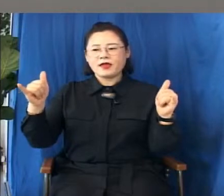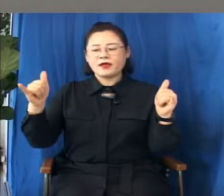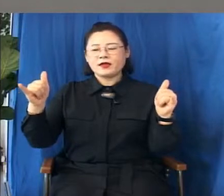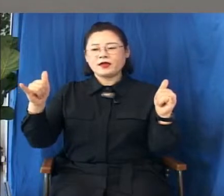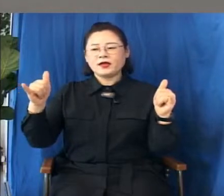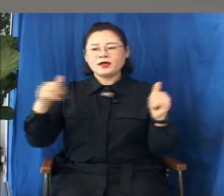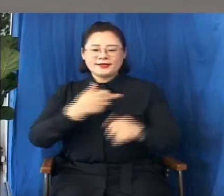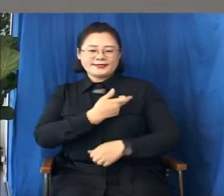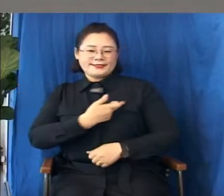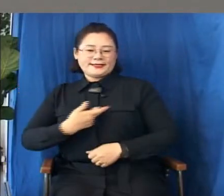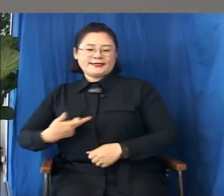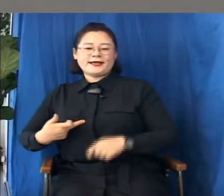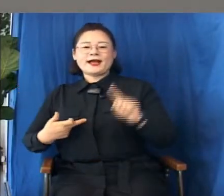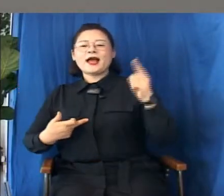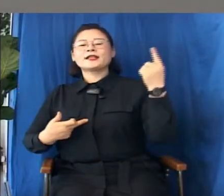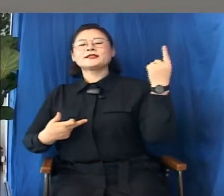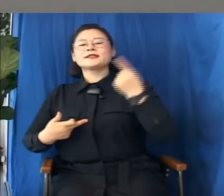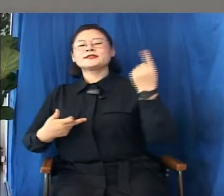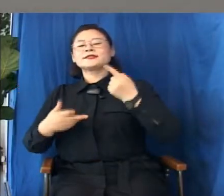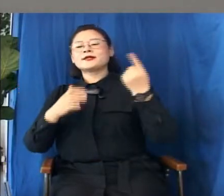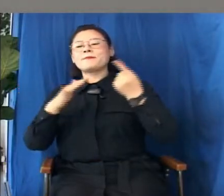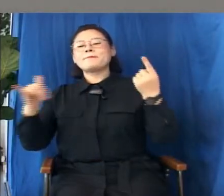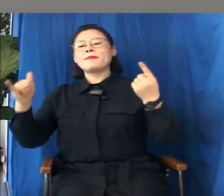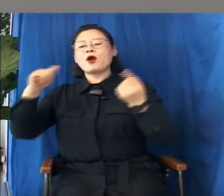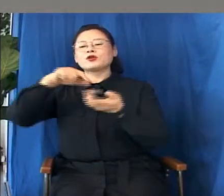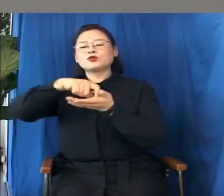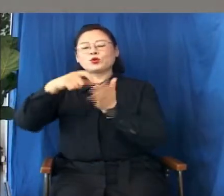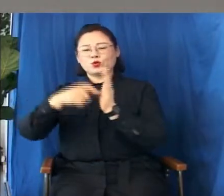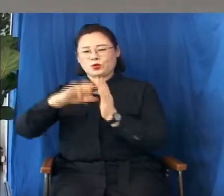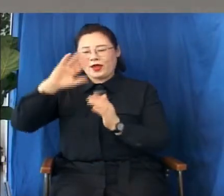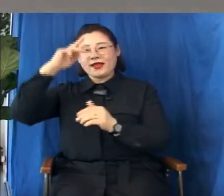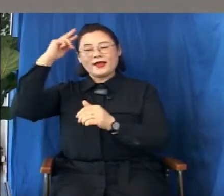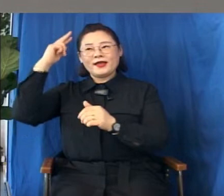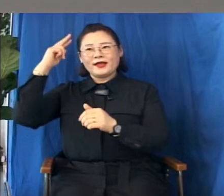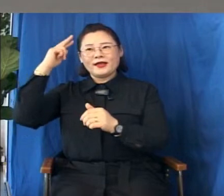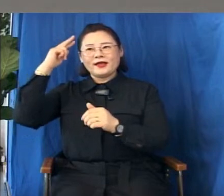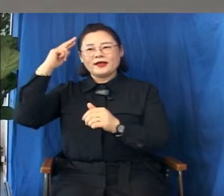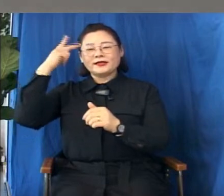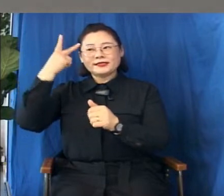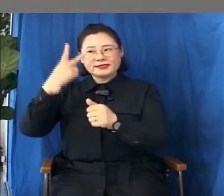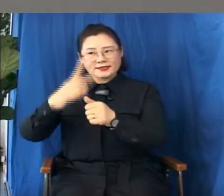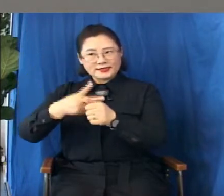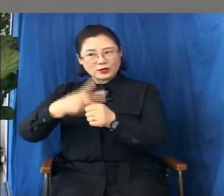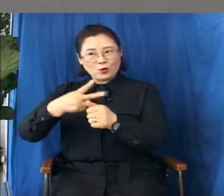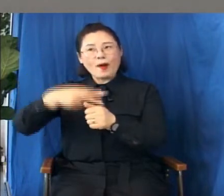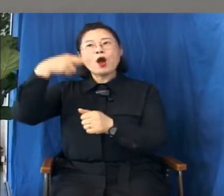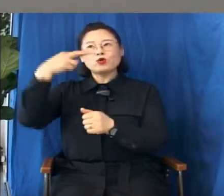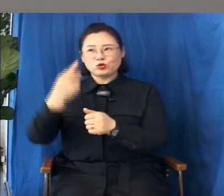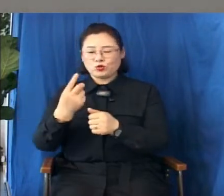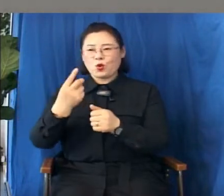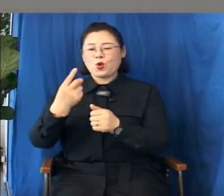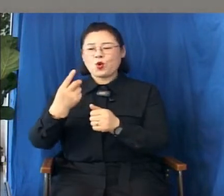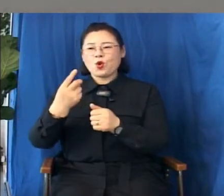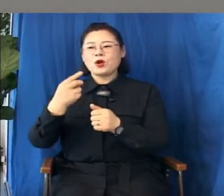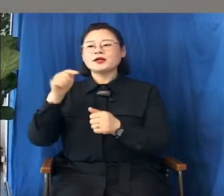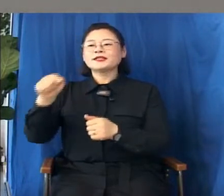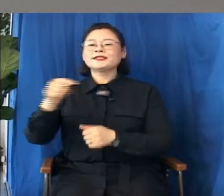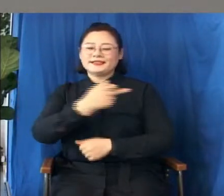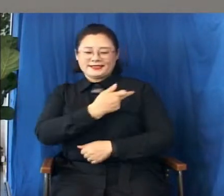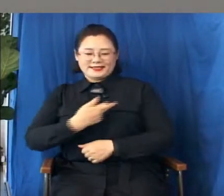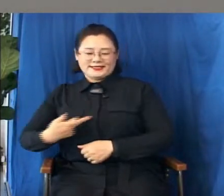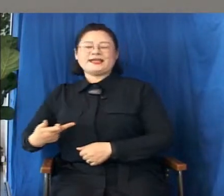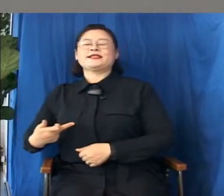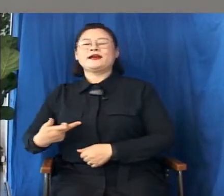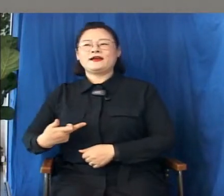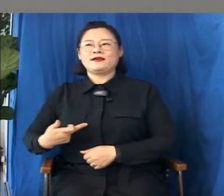찾아봤더니, 1,000명 정도 되는데, 바울도 자기 가말리엘의 문화생이었다고 얘기를 하지 않습니까? 사도행전